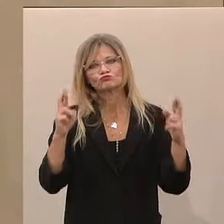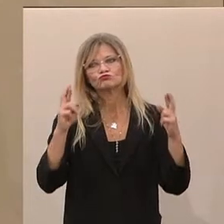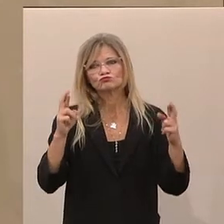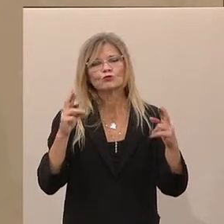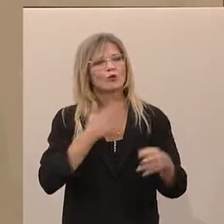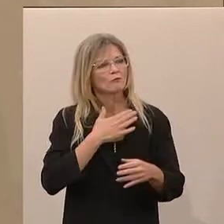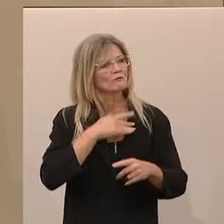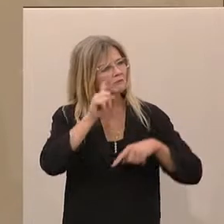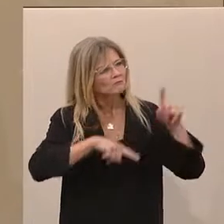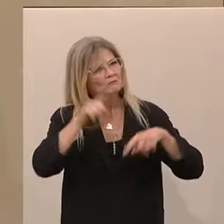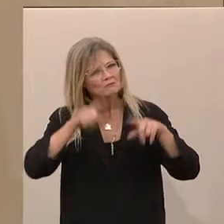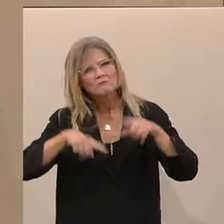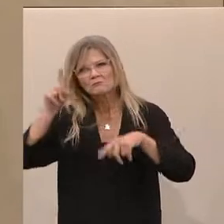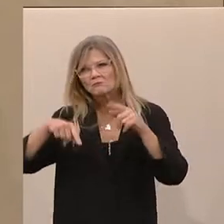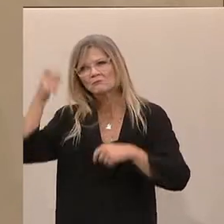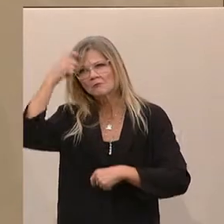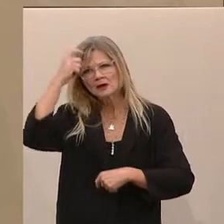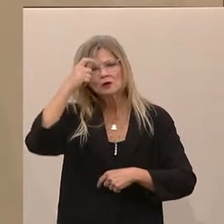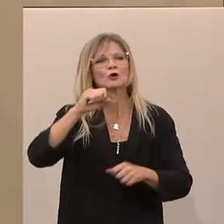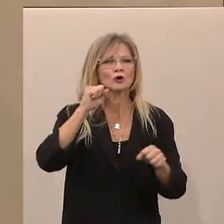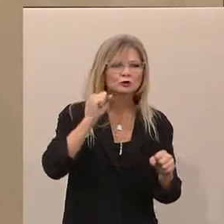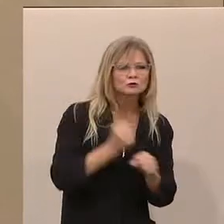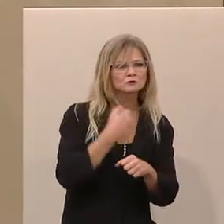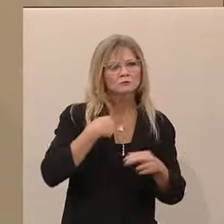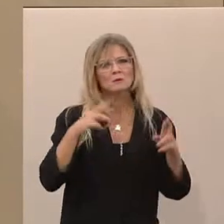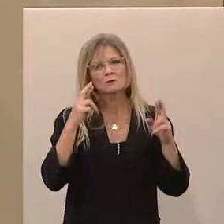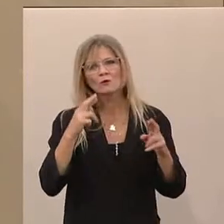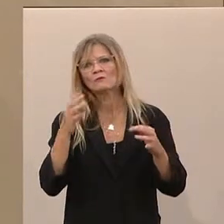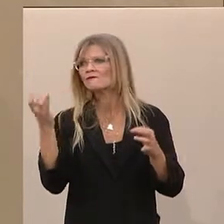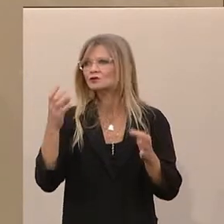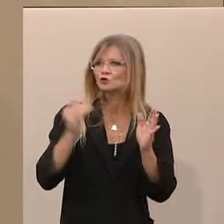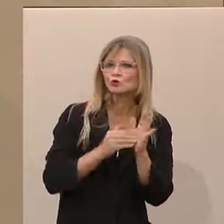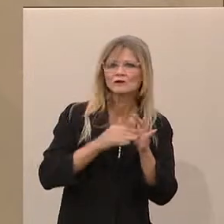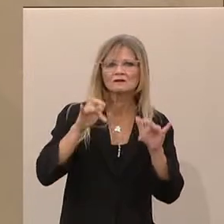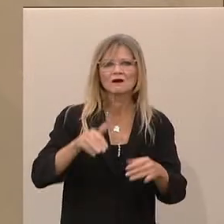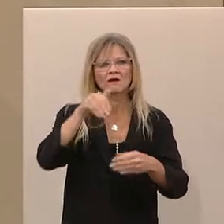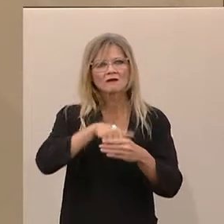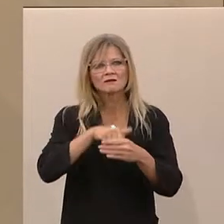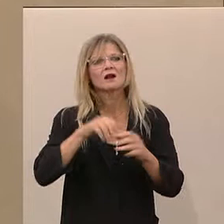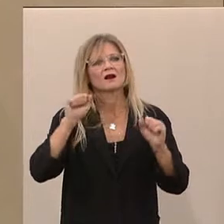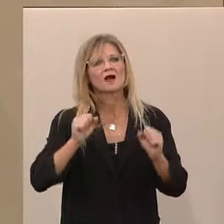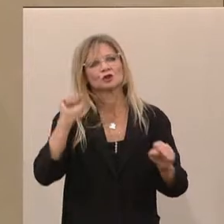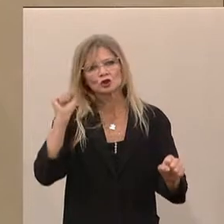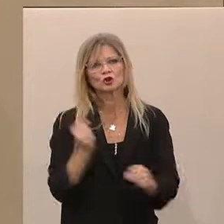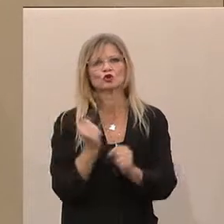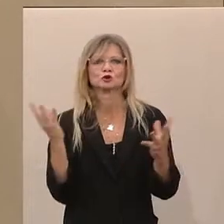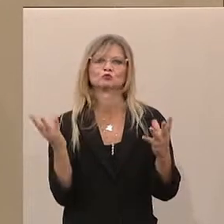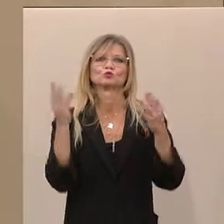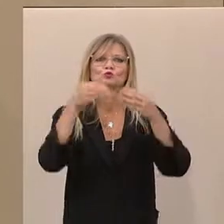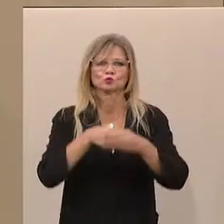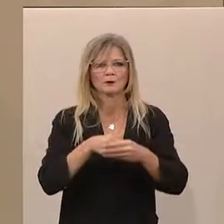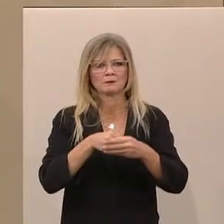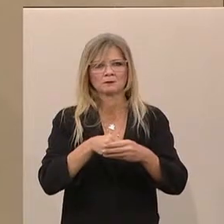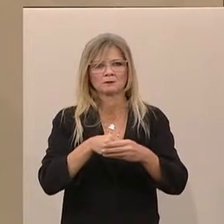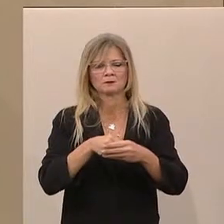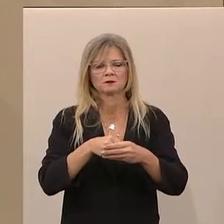Unterschieden uns doch in vielen notwendigen inhaltlichen Bereichen trotzdem finden können. glaube, das ist die